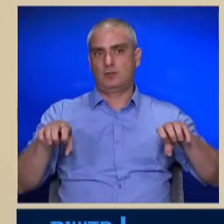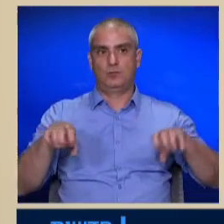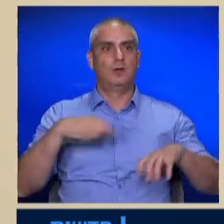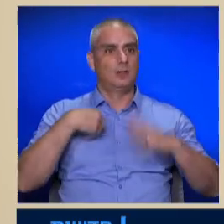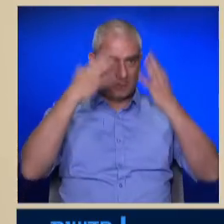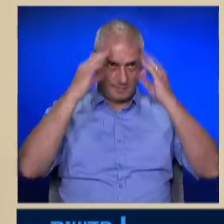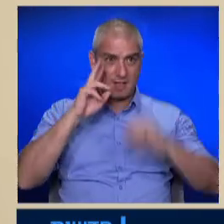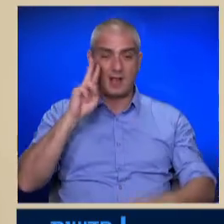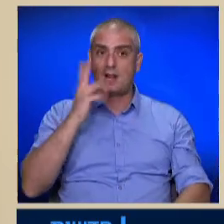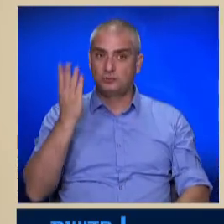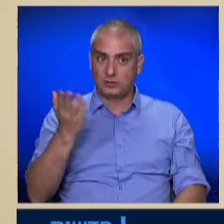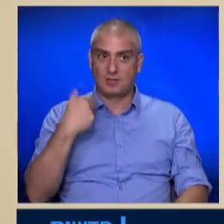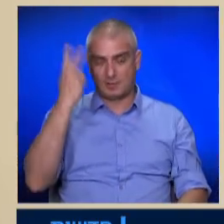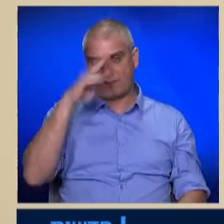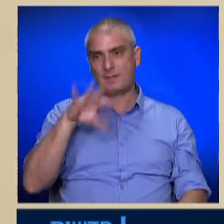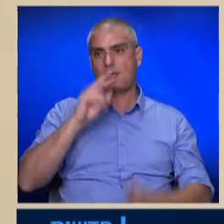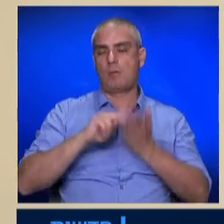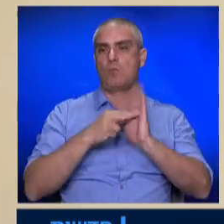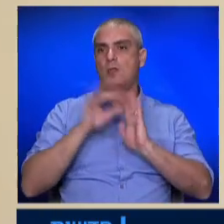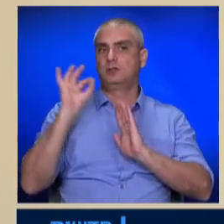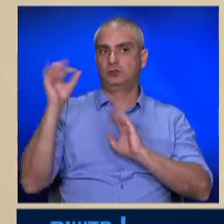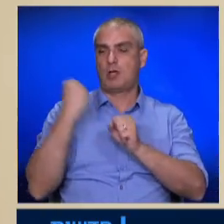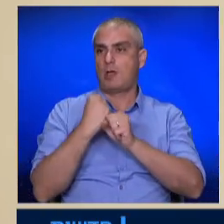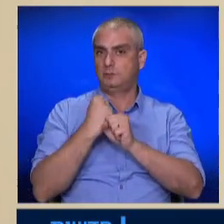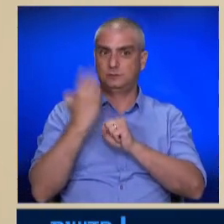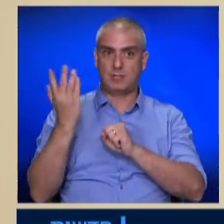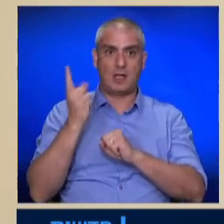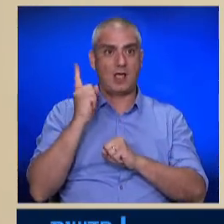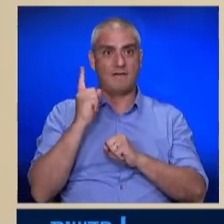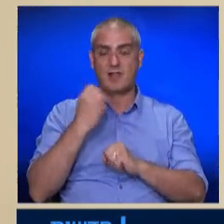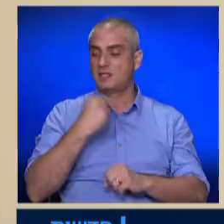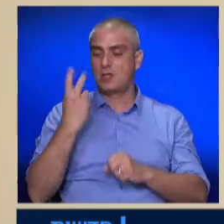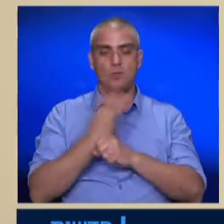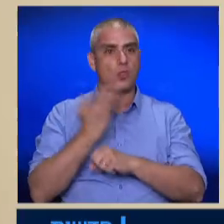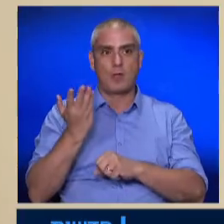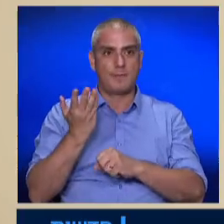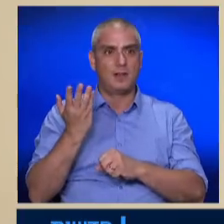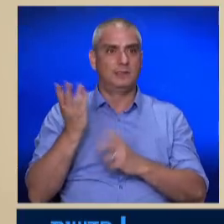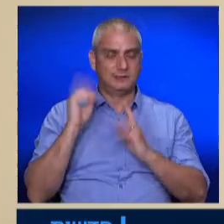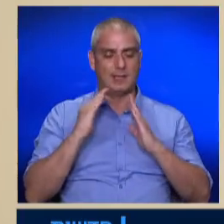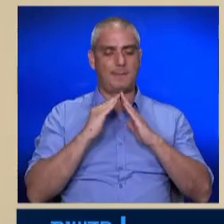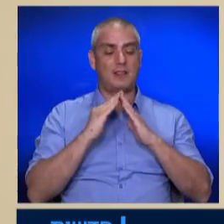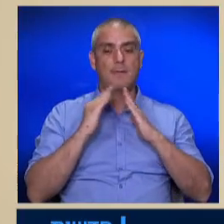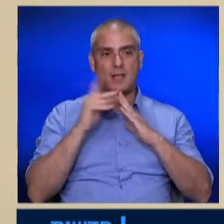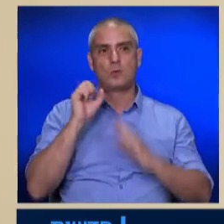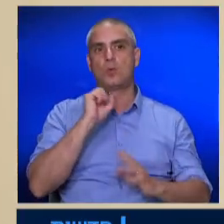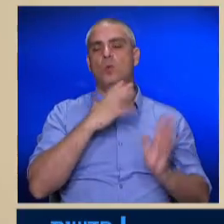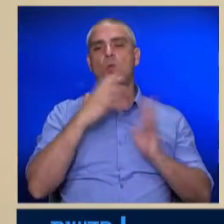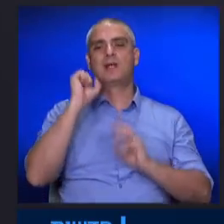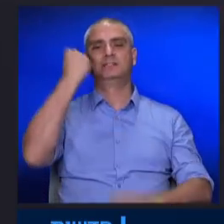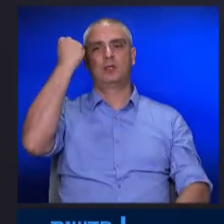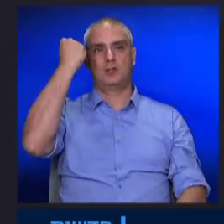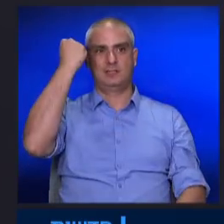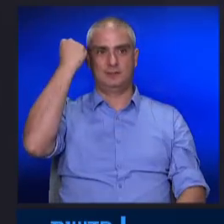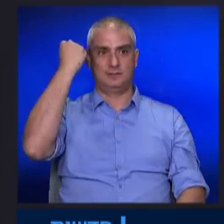את איילת שקד, אני מבין את הבחירה הפוליטית שהיא עשתה, אבל הימין הנורמלי הזה מגיע בית, והבית הזה הוא הרוח